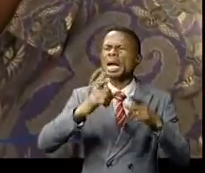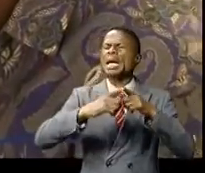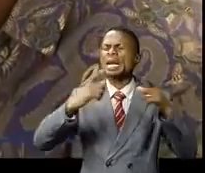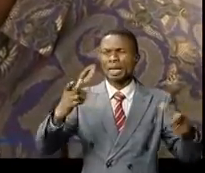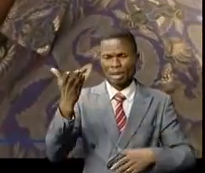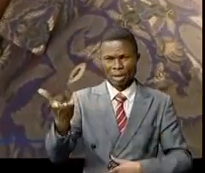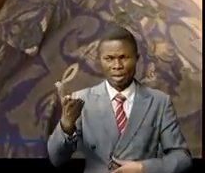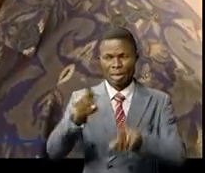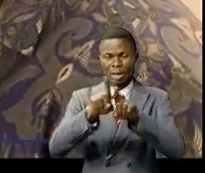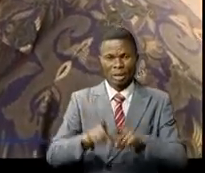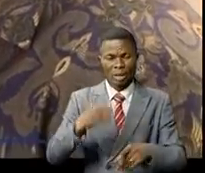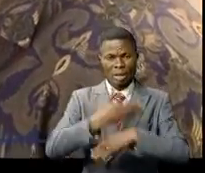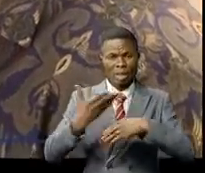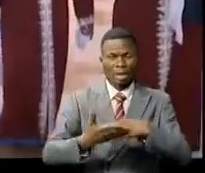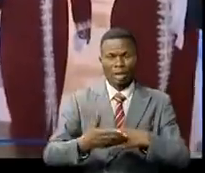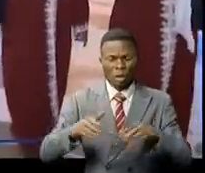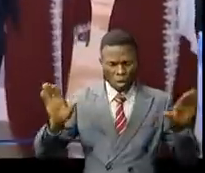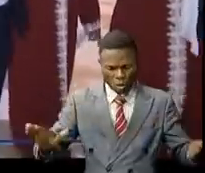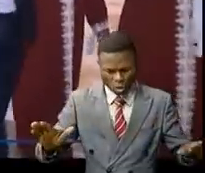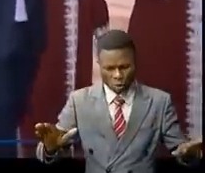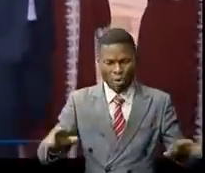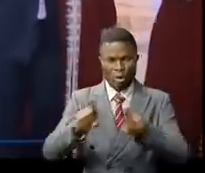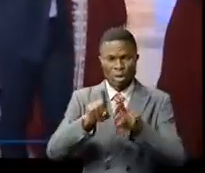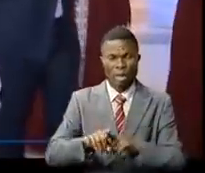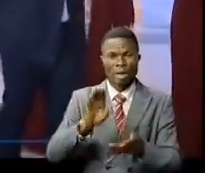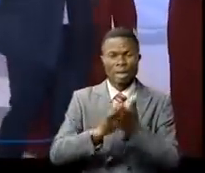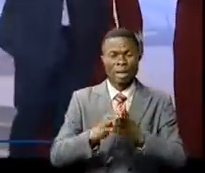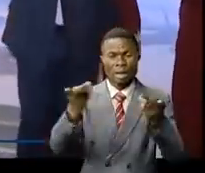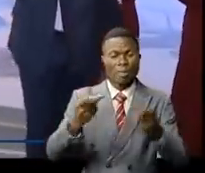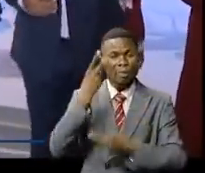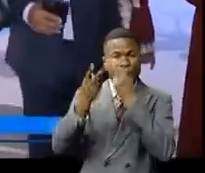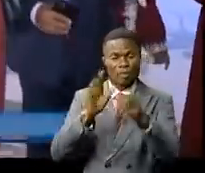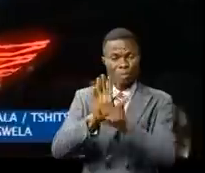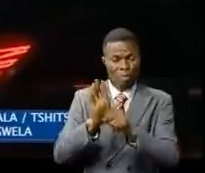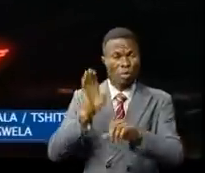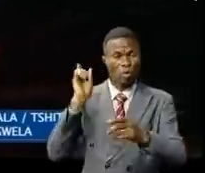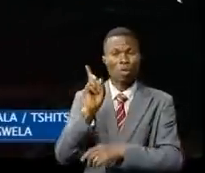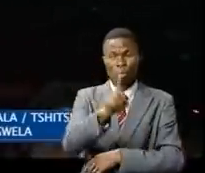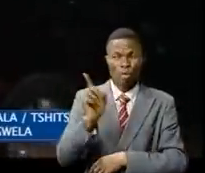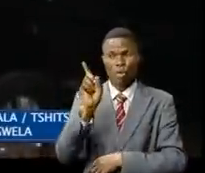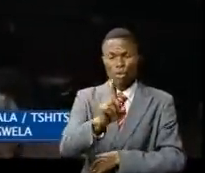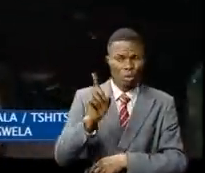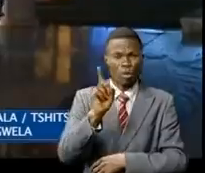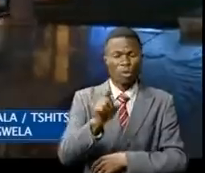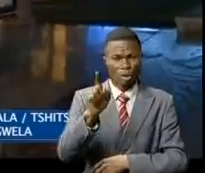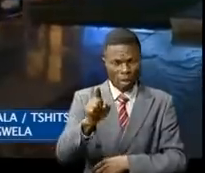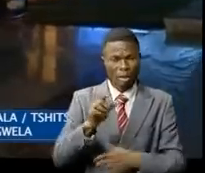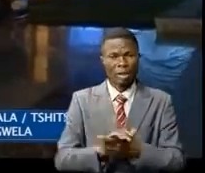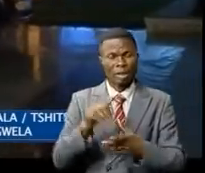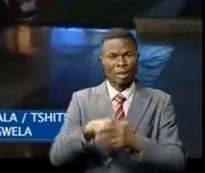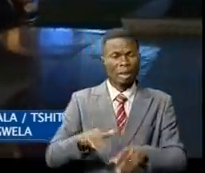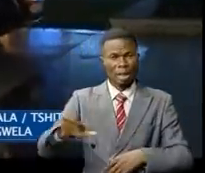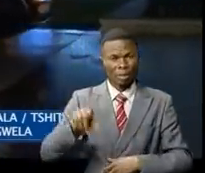érigé à la gloire d'allah qui est aussi devenu un site touristique incontournable pour les visiteurs qui débarque à abou